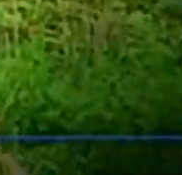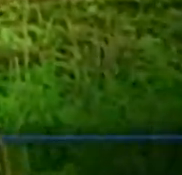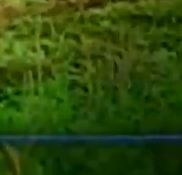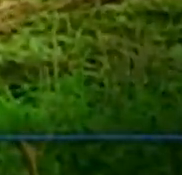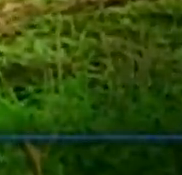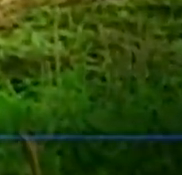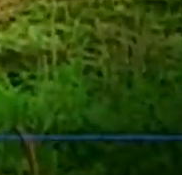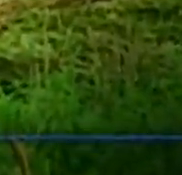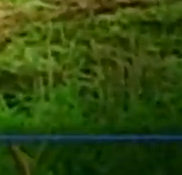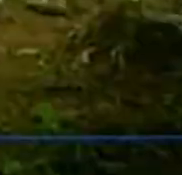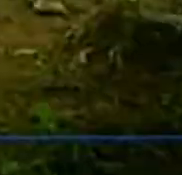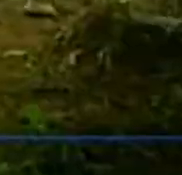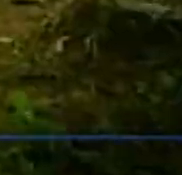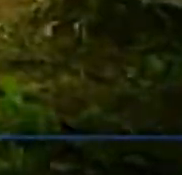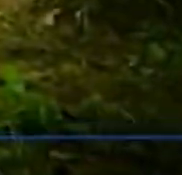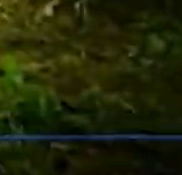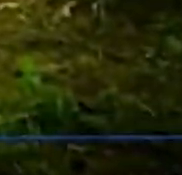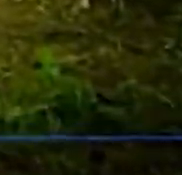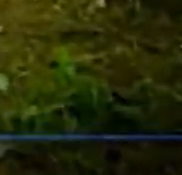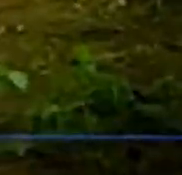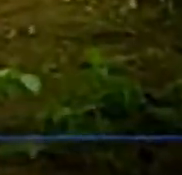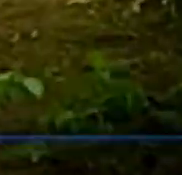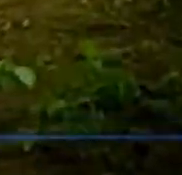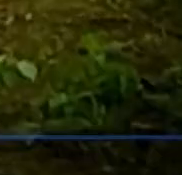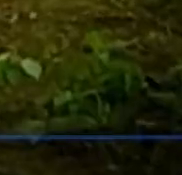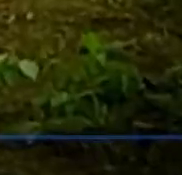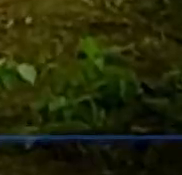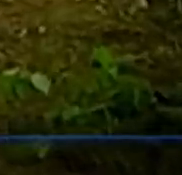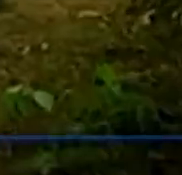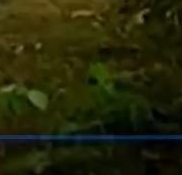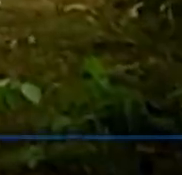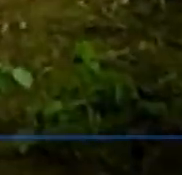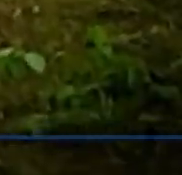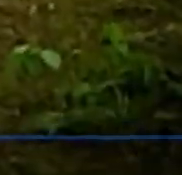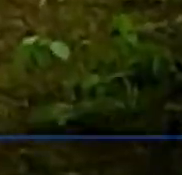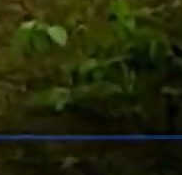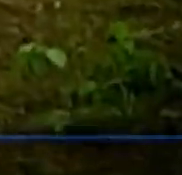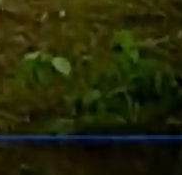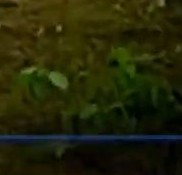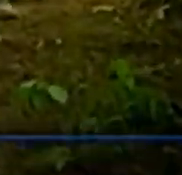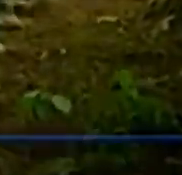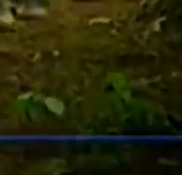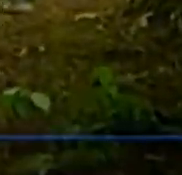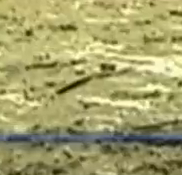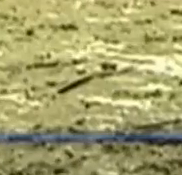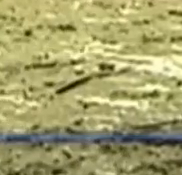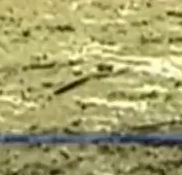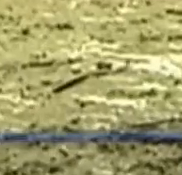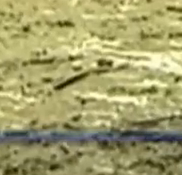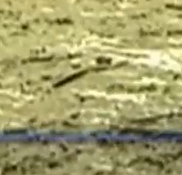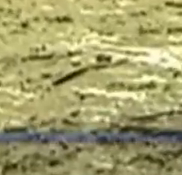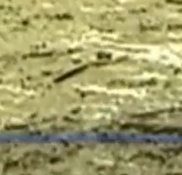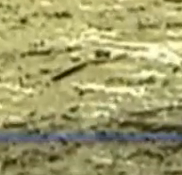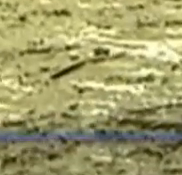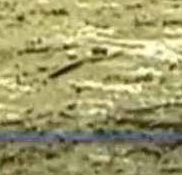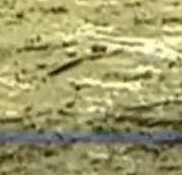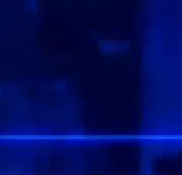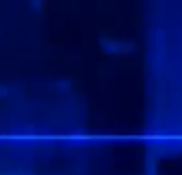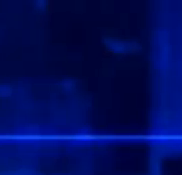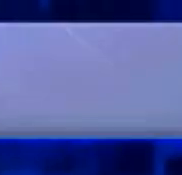Susunod, strategic victory laban sa mga komunistang rebelde na kamit na raw ng militar ayon sa National Security Council.